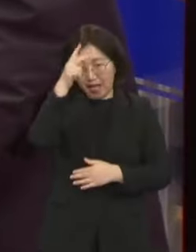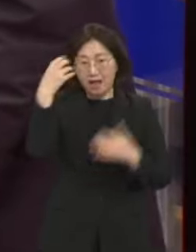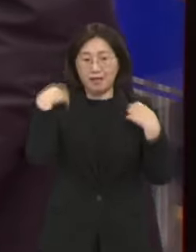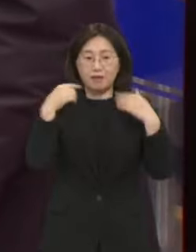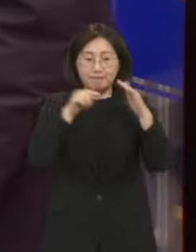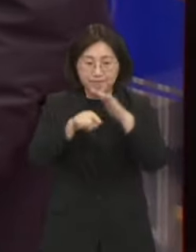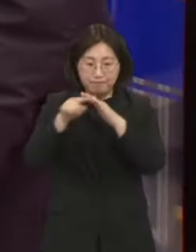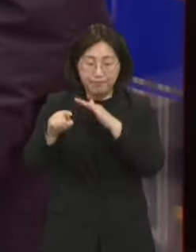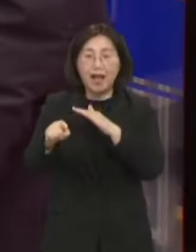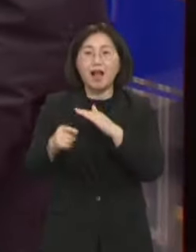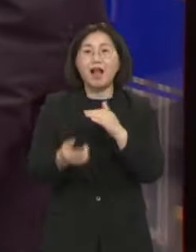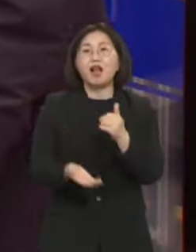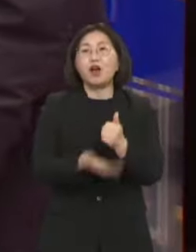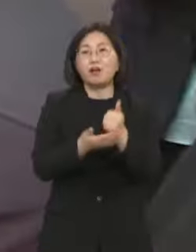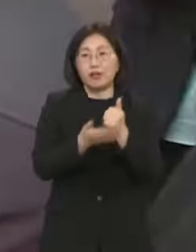방문할 예정입니다